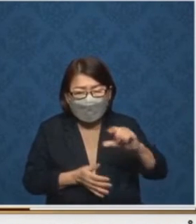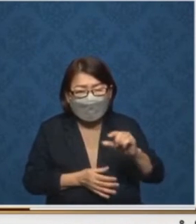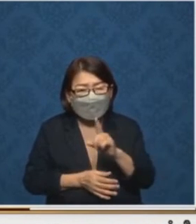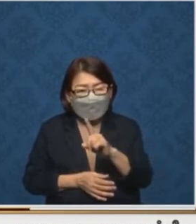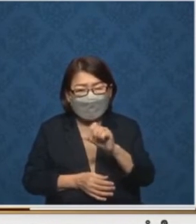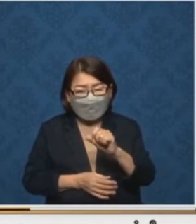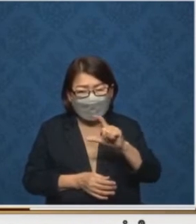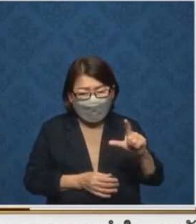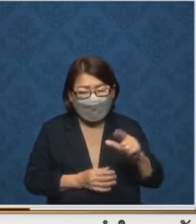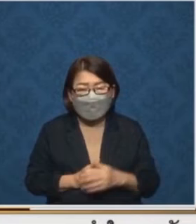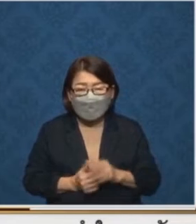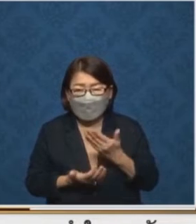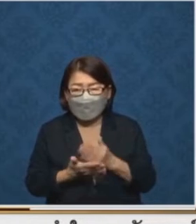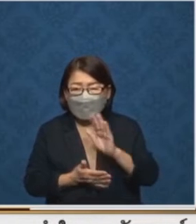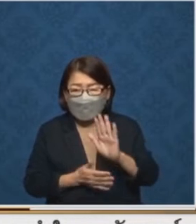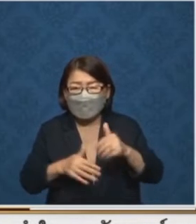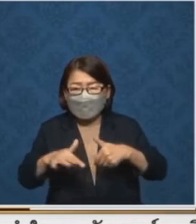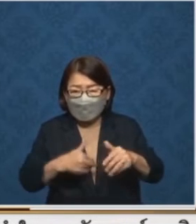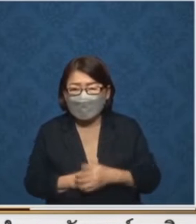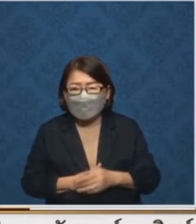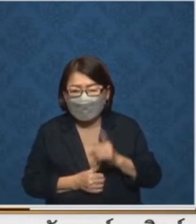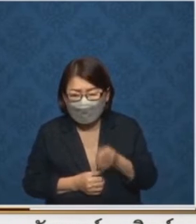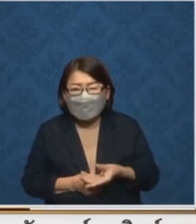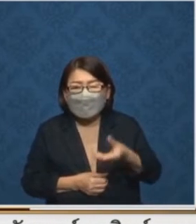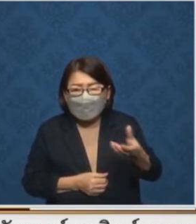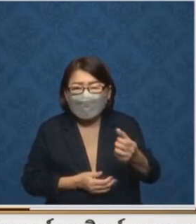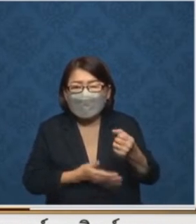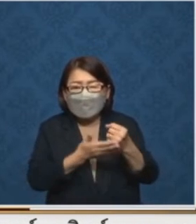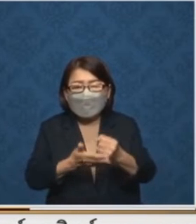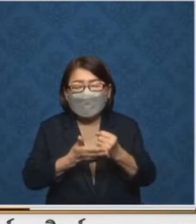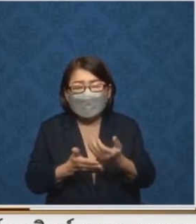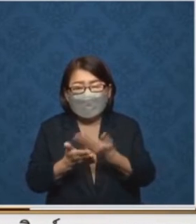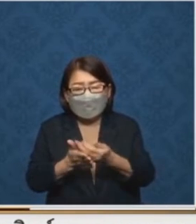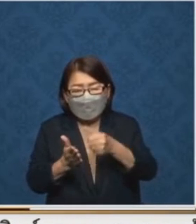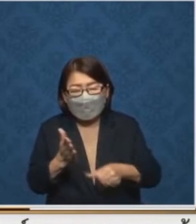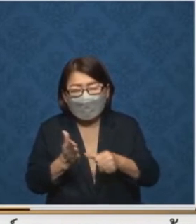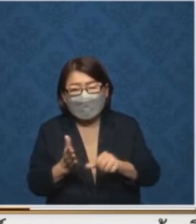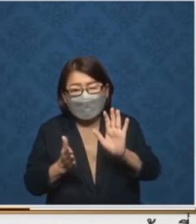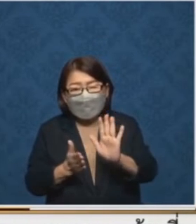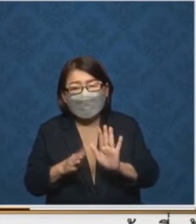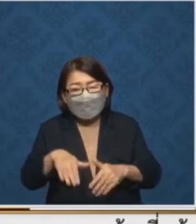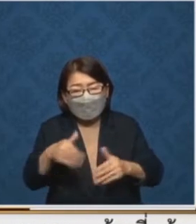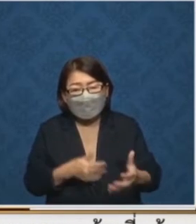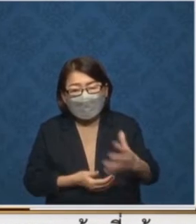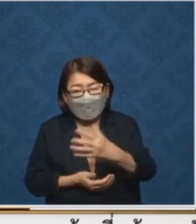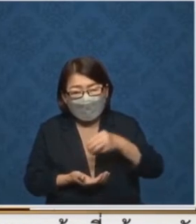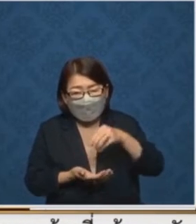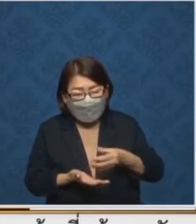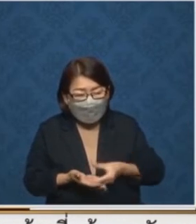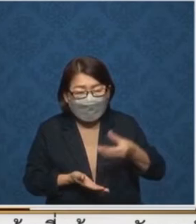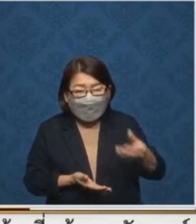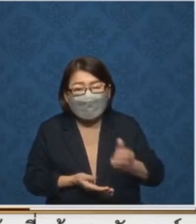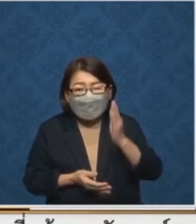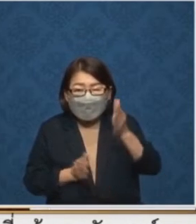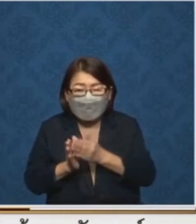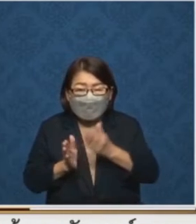นายกไม่เชื่อแล้วผมยงจำภาพนั้ได้ดีผมไมได้รู้สึกเจาคดเจาแค้นอะไรนายกลุกขึ้นยืนชี้หน